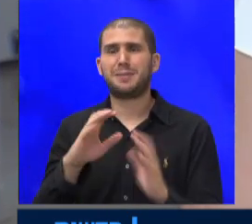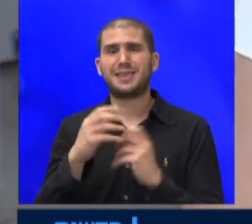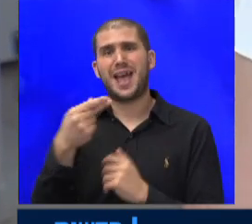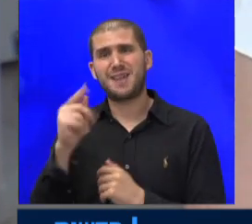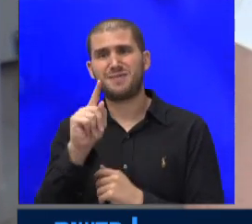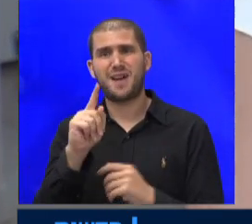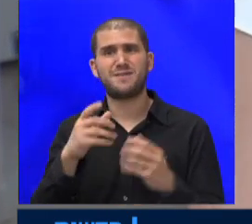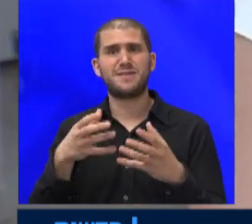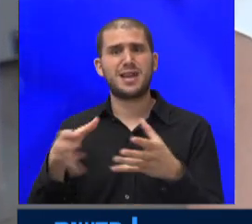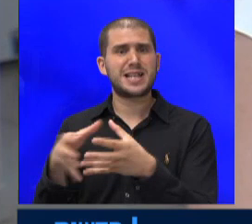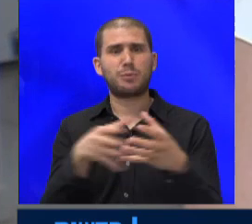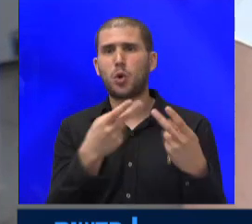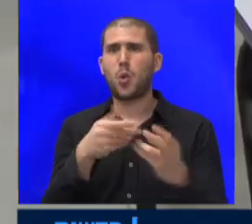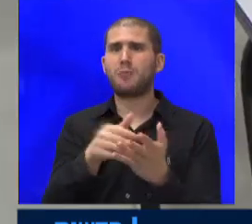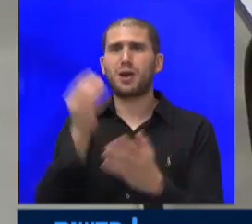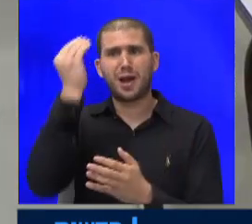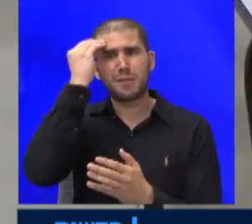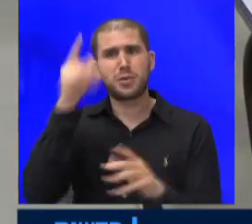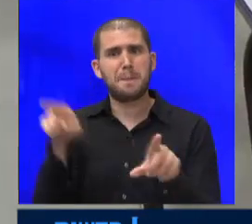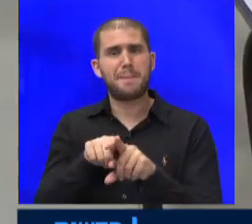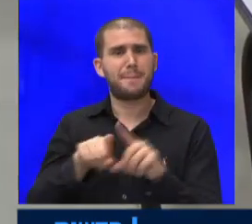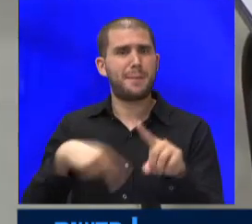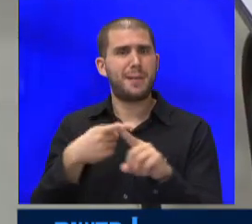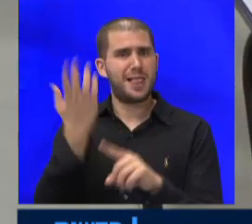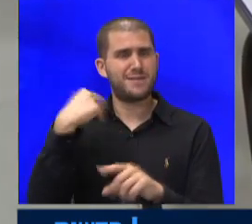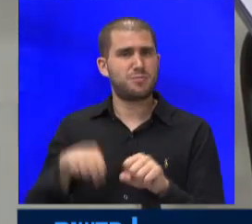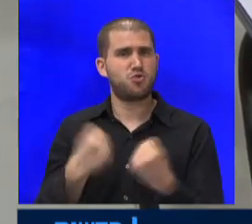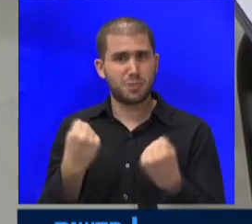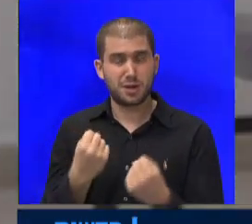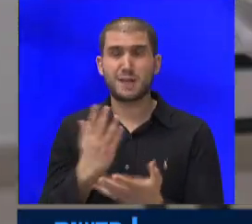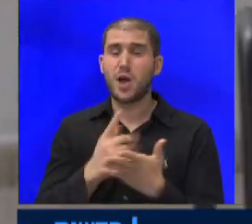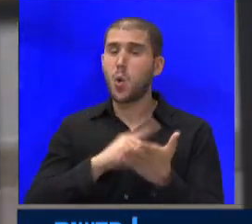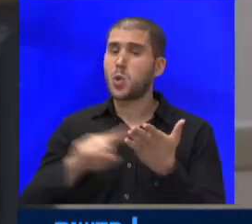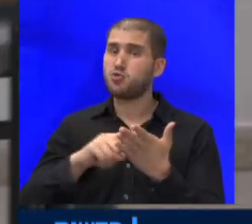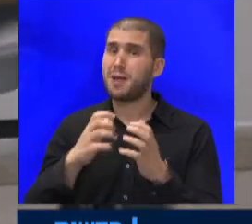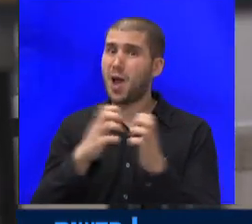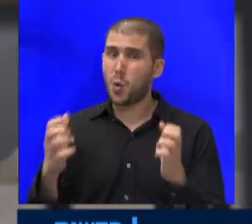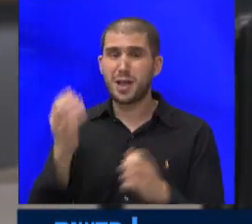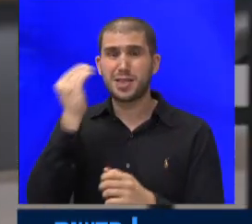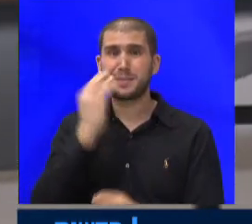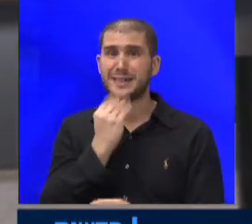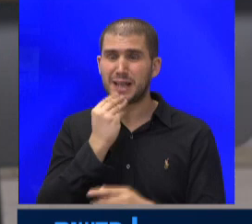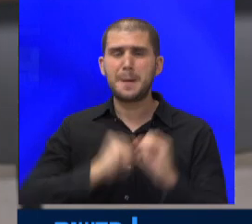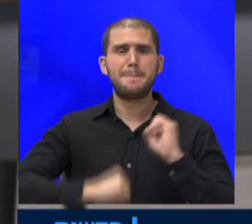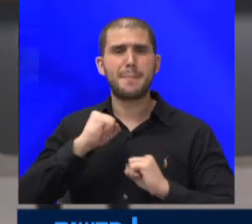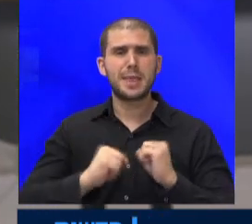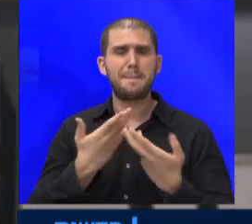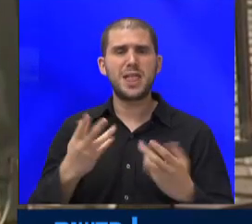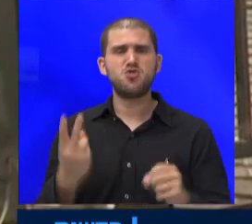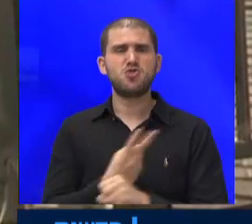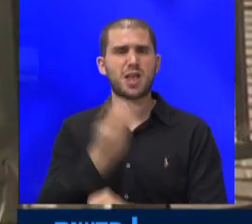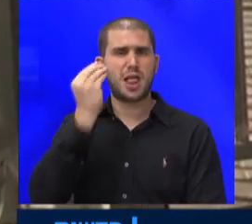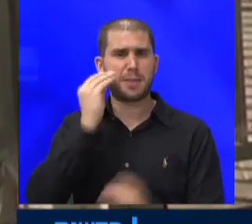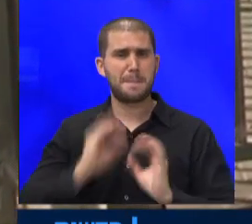להמשיך ללמוד כפי שהם למדו לפני המשבר. כבר חודשים ארוכים שתלמידי ישראל מתנהלים ללא שגרת למידה, ומלבד